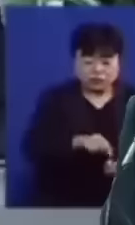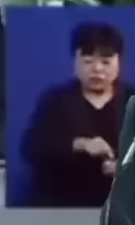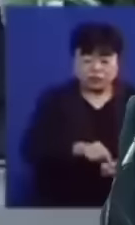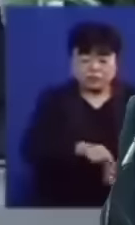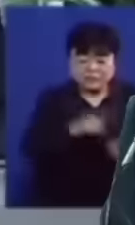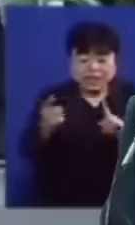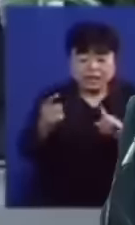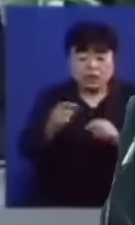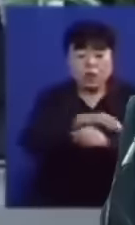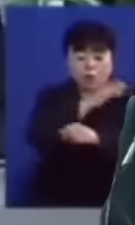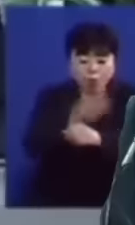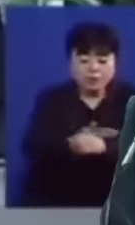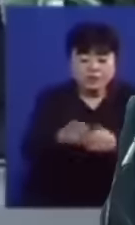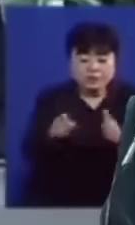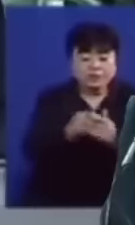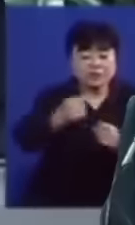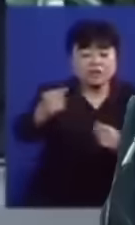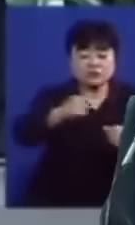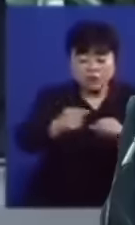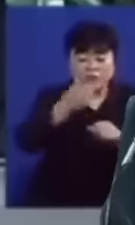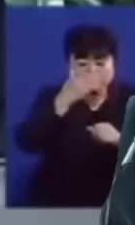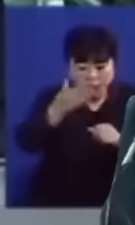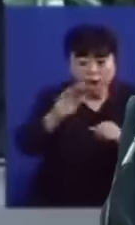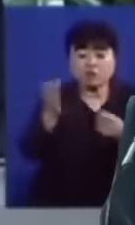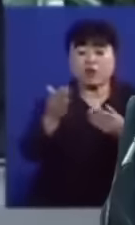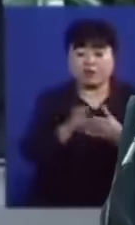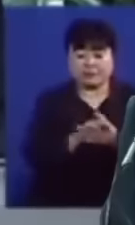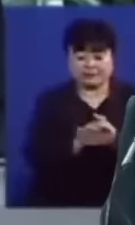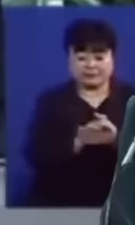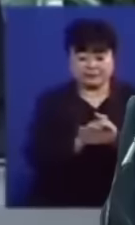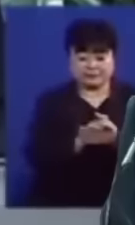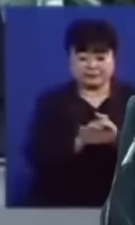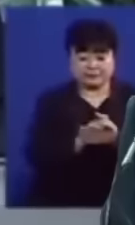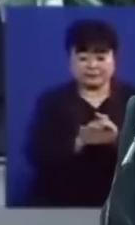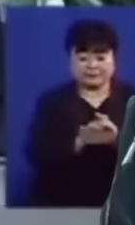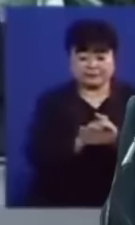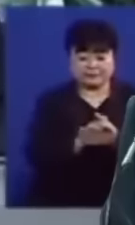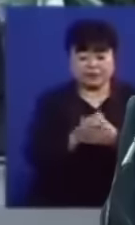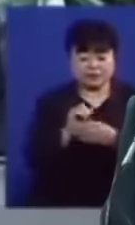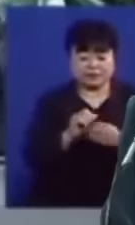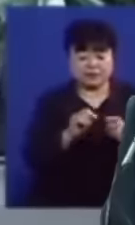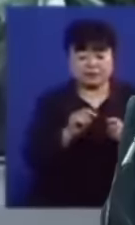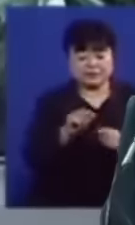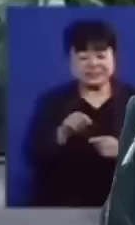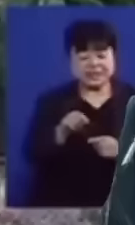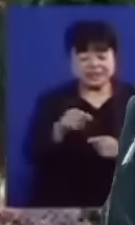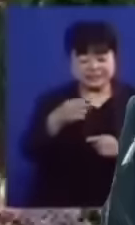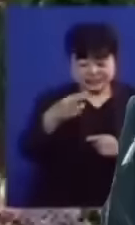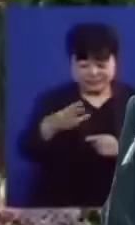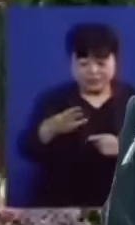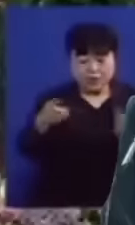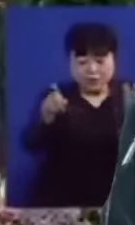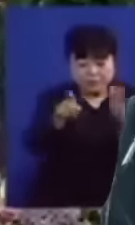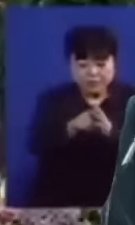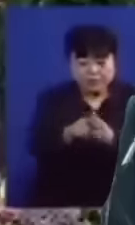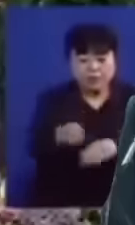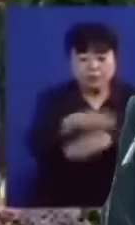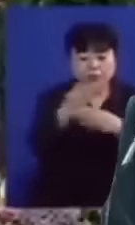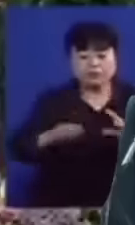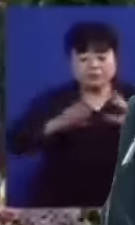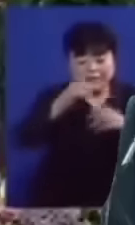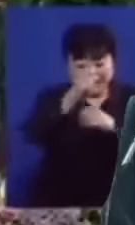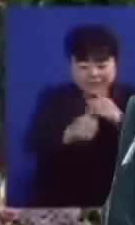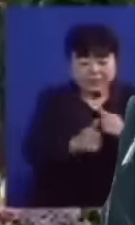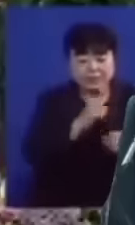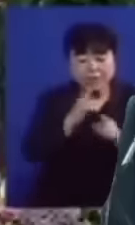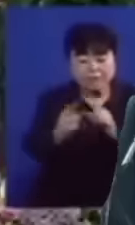권세를 믿음을 가지고서 행할 수가 있게 되는 것입니다. 히브리서 11장 3절에 믿음으로 모든 세계가